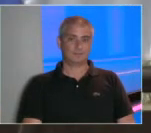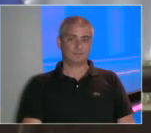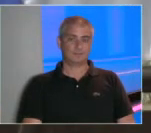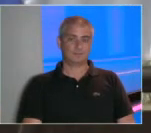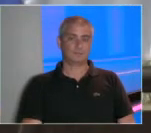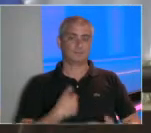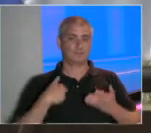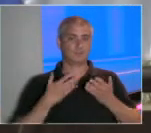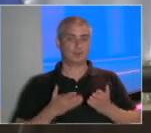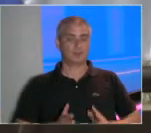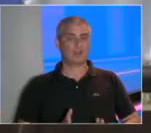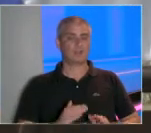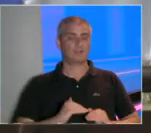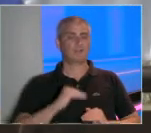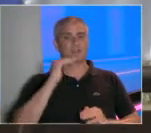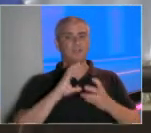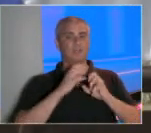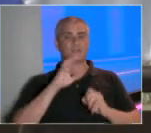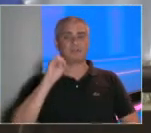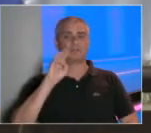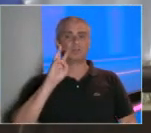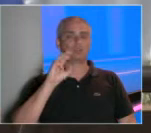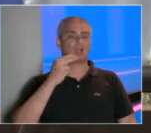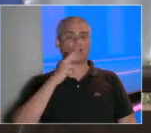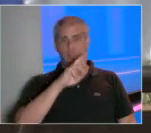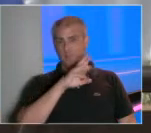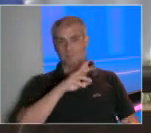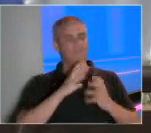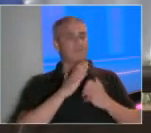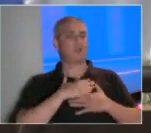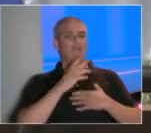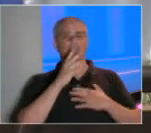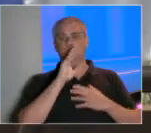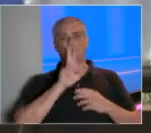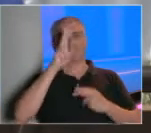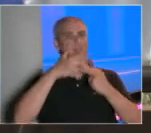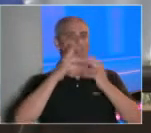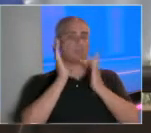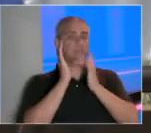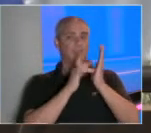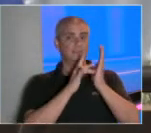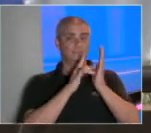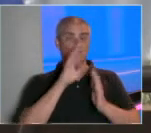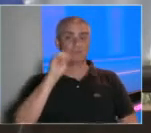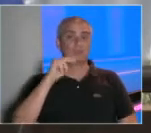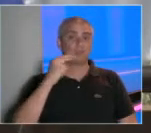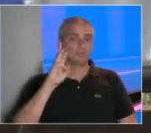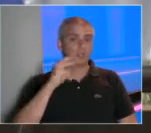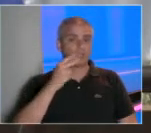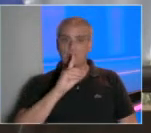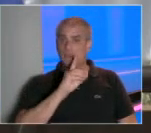נולדתי וגדלתי בכפר משהד, הכפר האהוב עליי, בצפון, ליד נצרת. במשהד אין